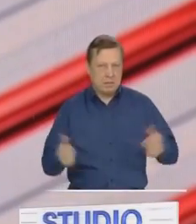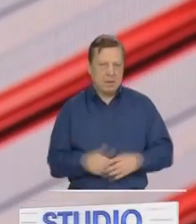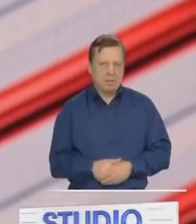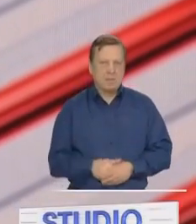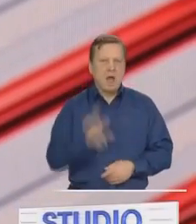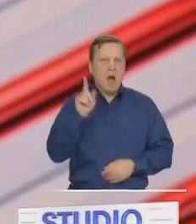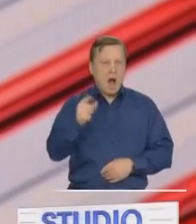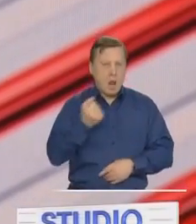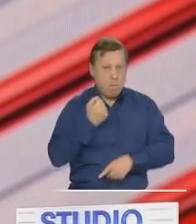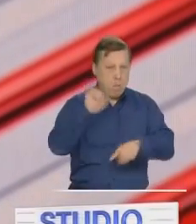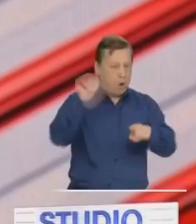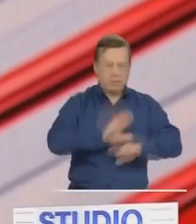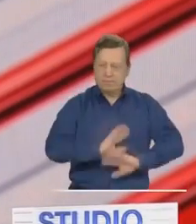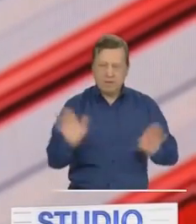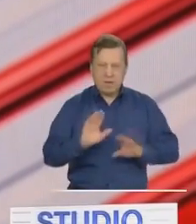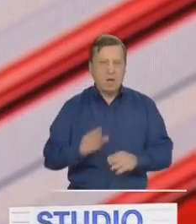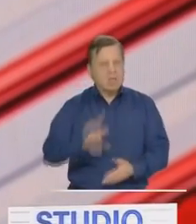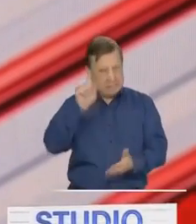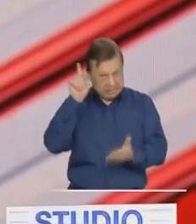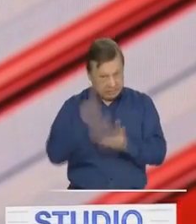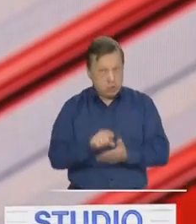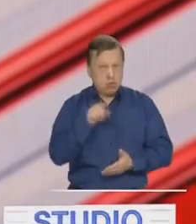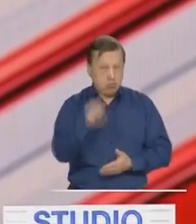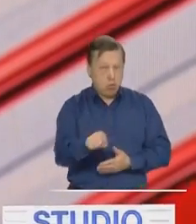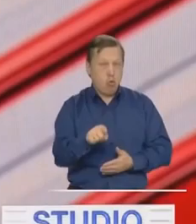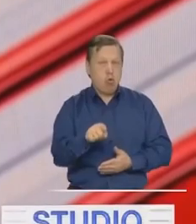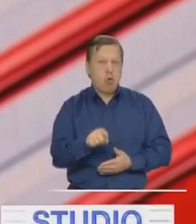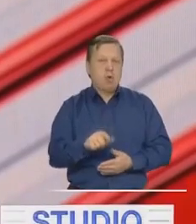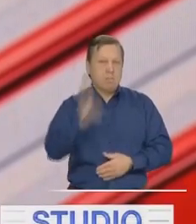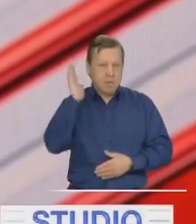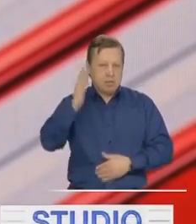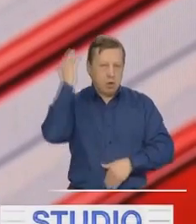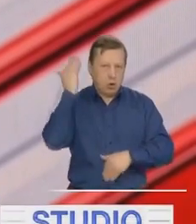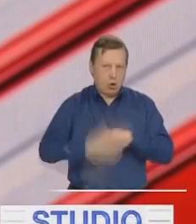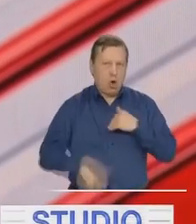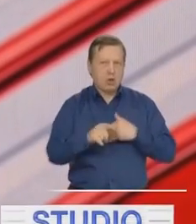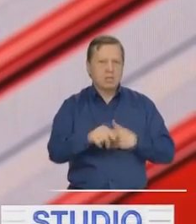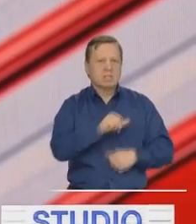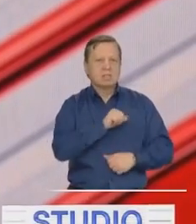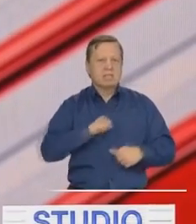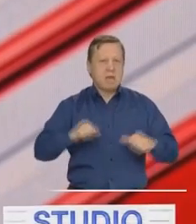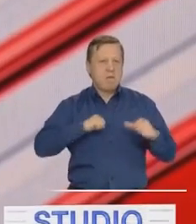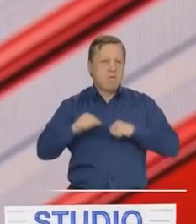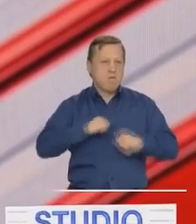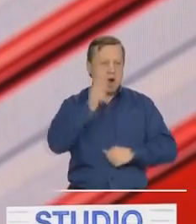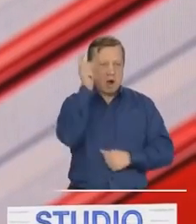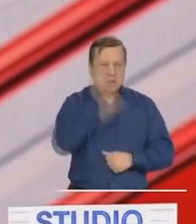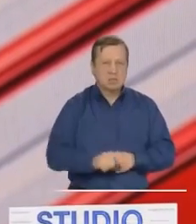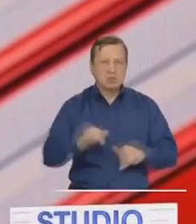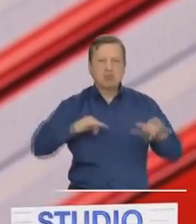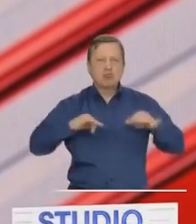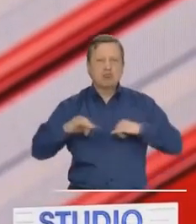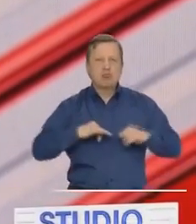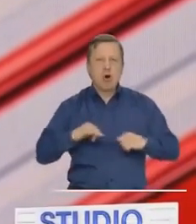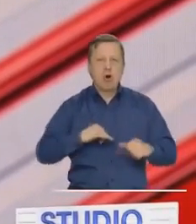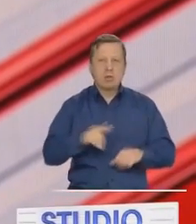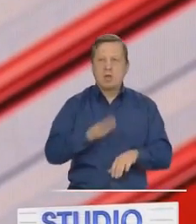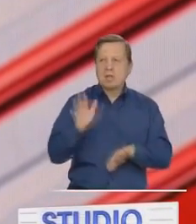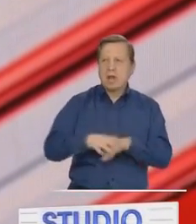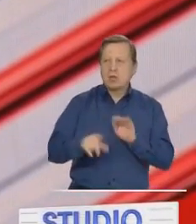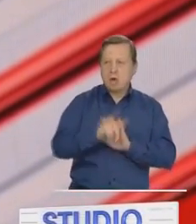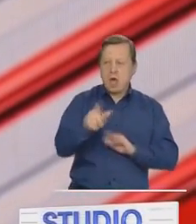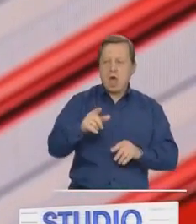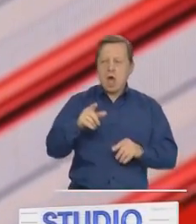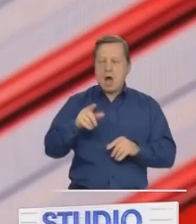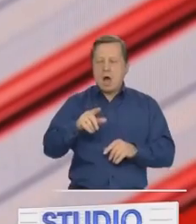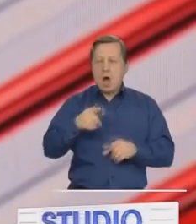bojkot a zwycięstwo daje szansę na to że skończymy samo łatwe rządami które traktują obywateli